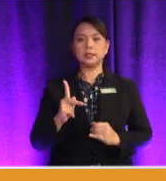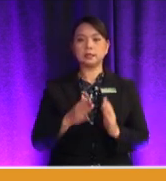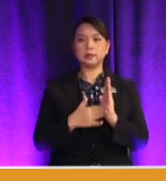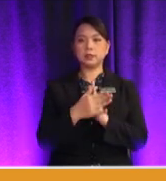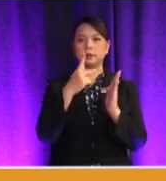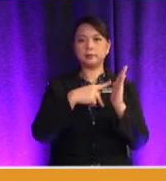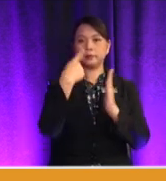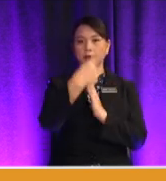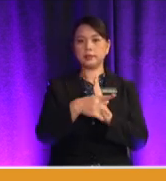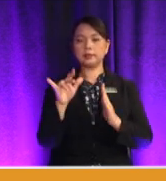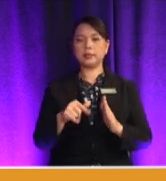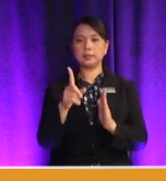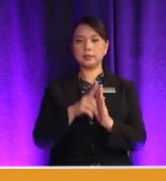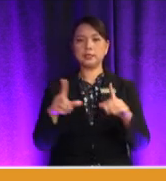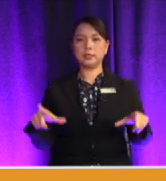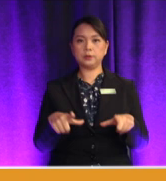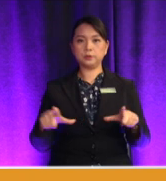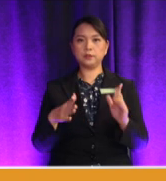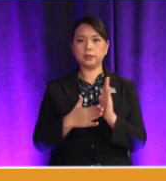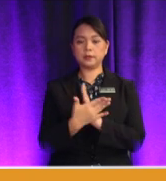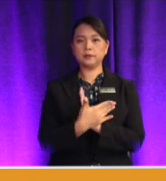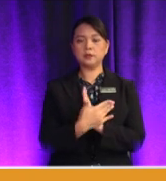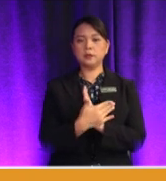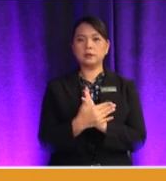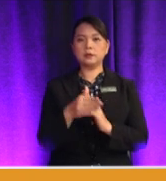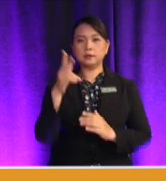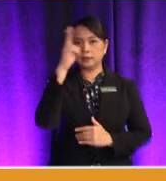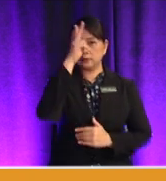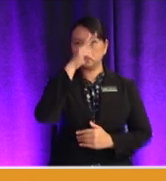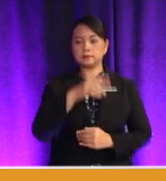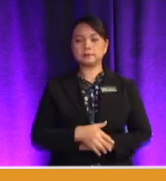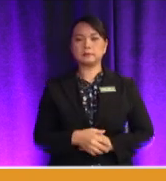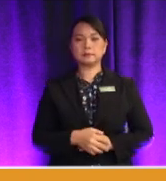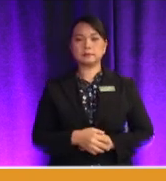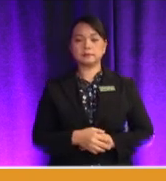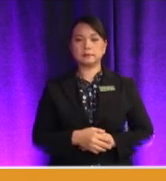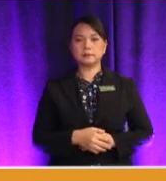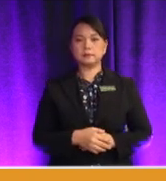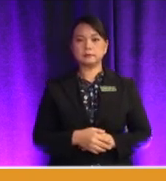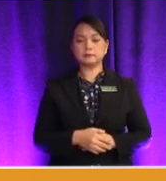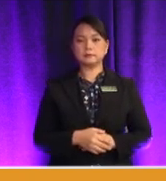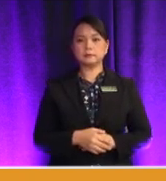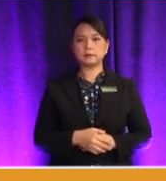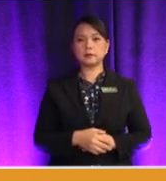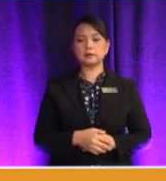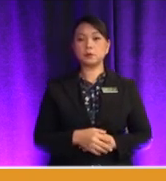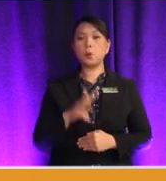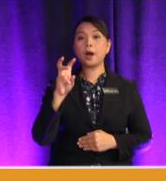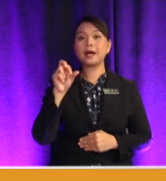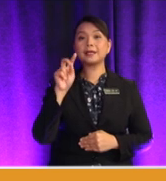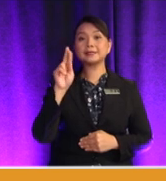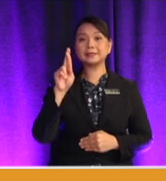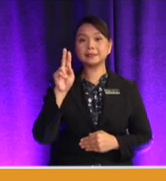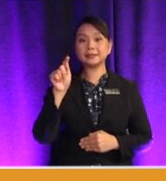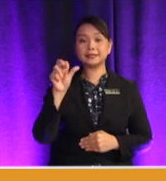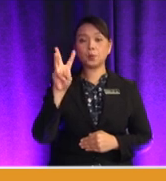yang dianjurkan oleh pihak kerajaan. Ini saya bagi imbasan sedikitlah ya. Wartawan akan menemuramah wakil Jabatan